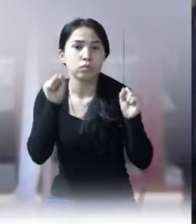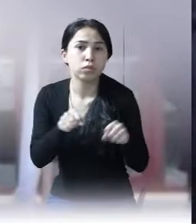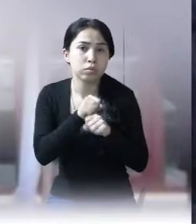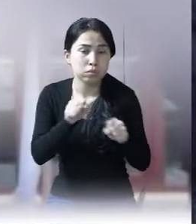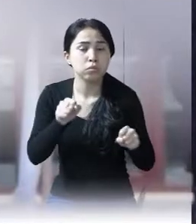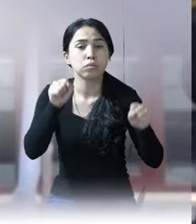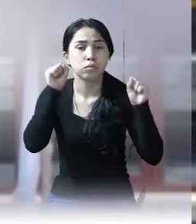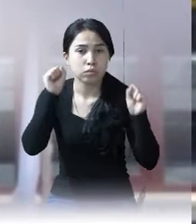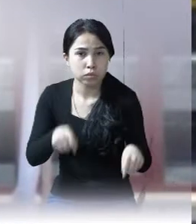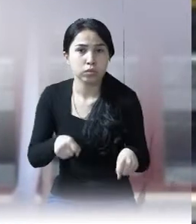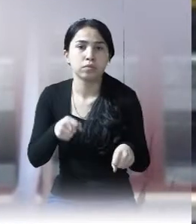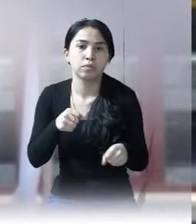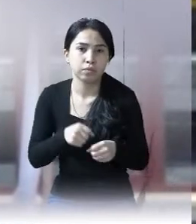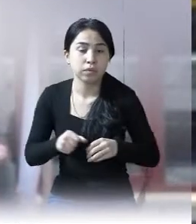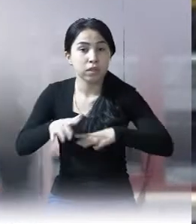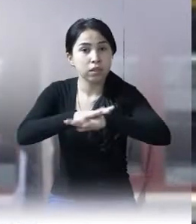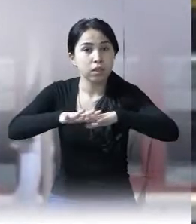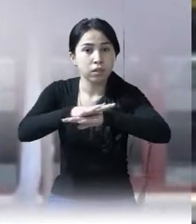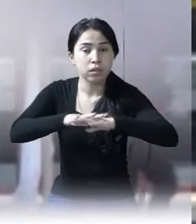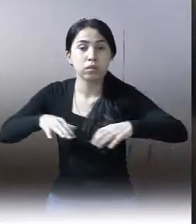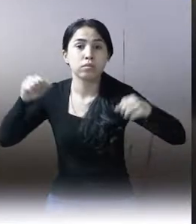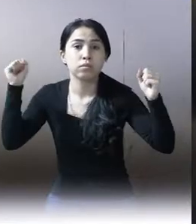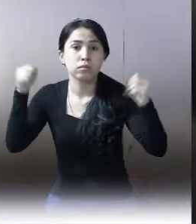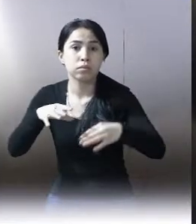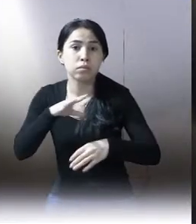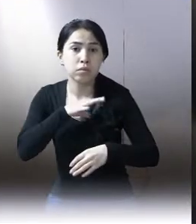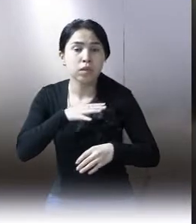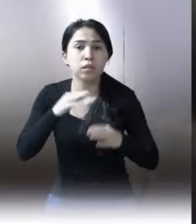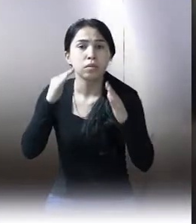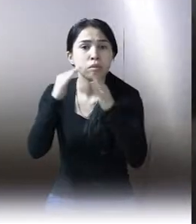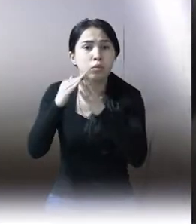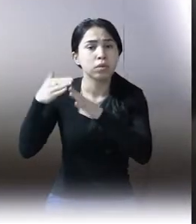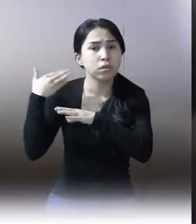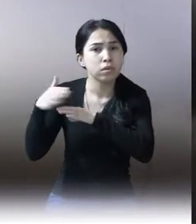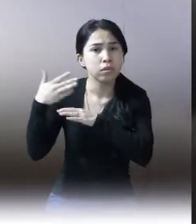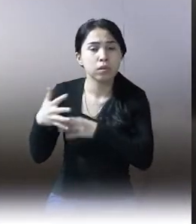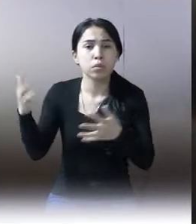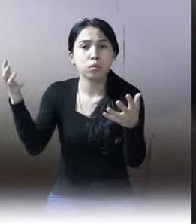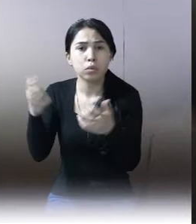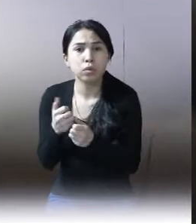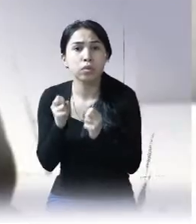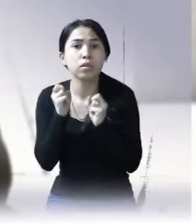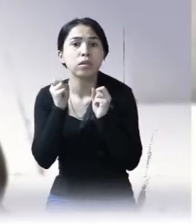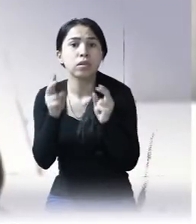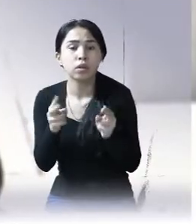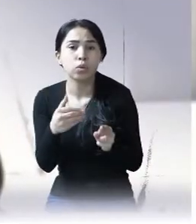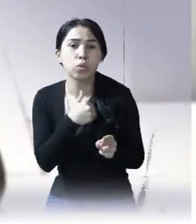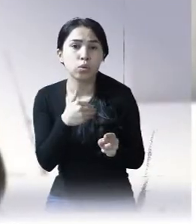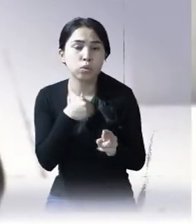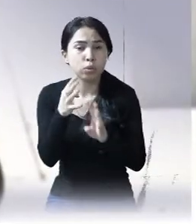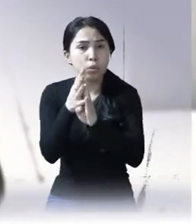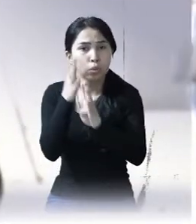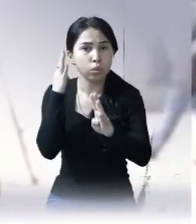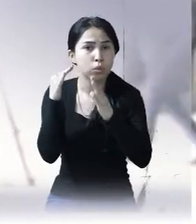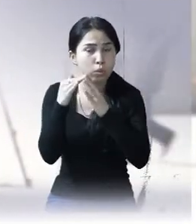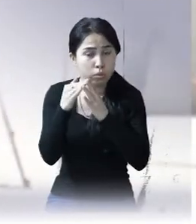есептейміз. Ашық алаңға жиналғандардың басым бөлігі баспанаға қол жеткізудің жолдарын білу үшін мамандардан кеңес алды. Қала